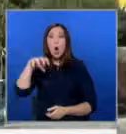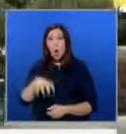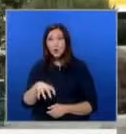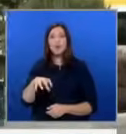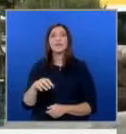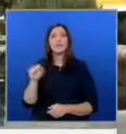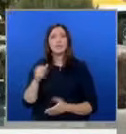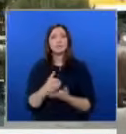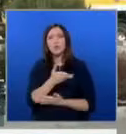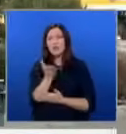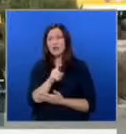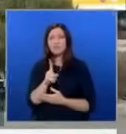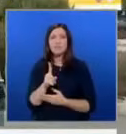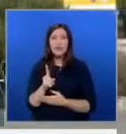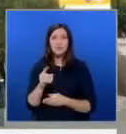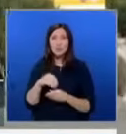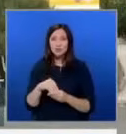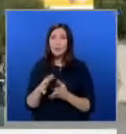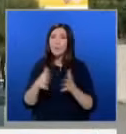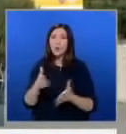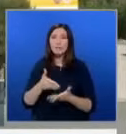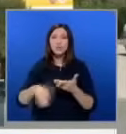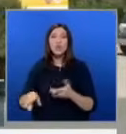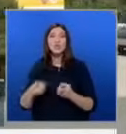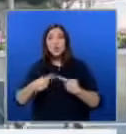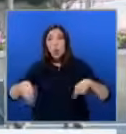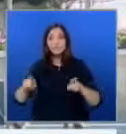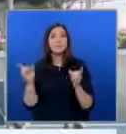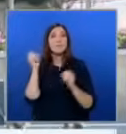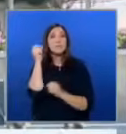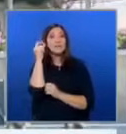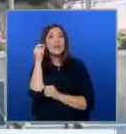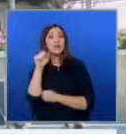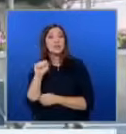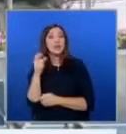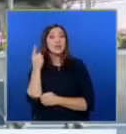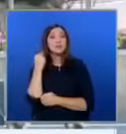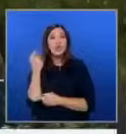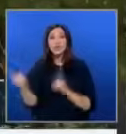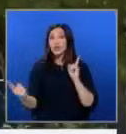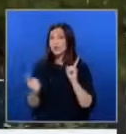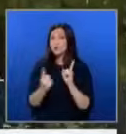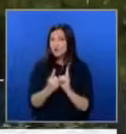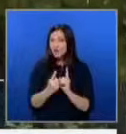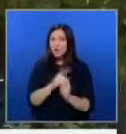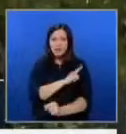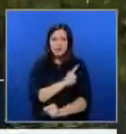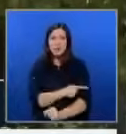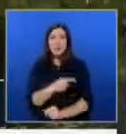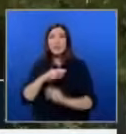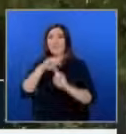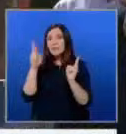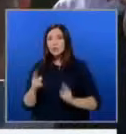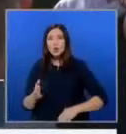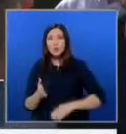партията. Според тях неучастието на по-голямата част от областните председатели на партията на вчерашната среща и силната